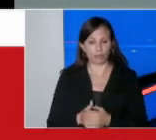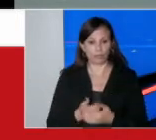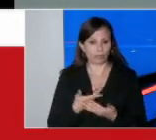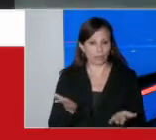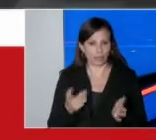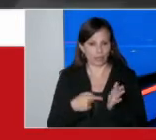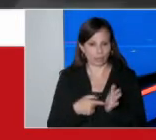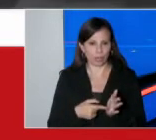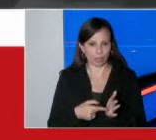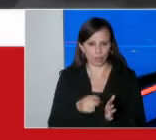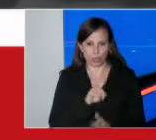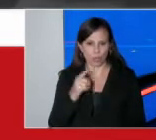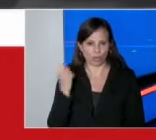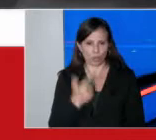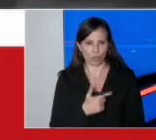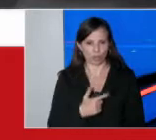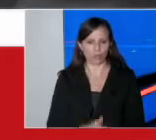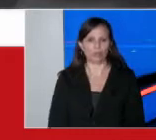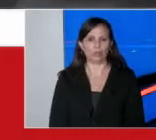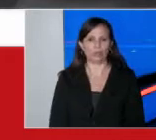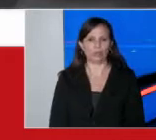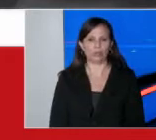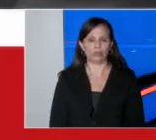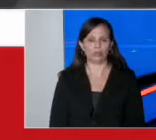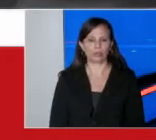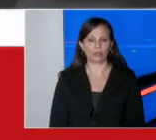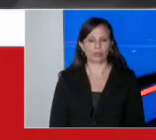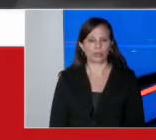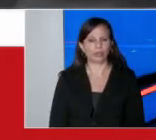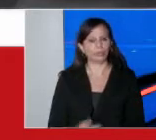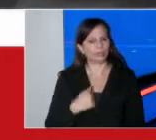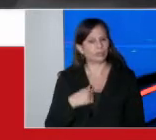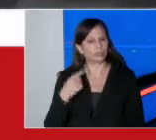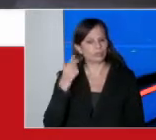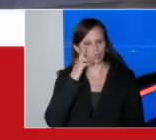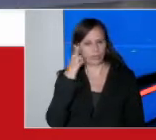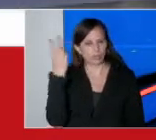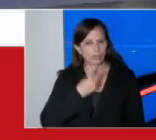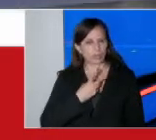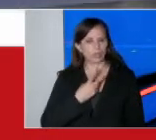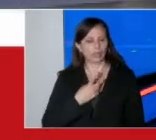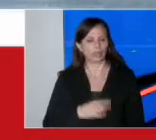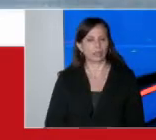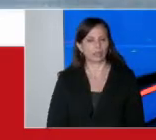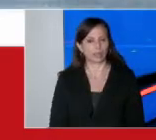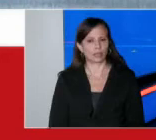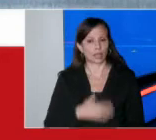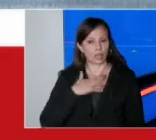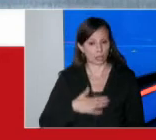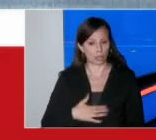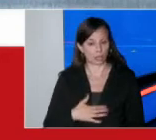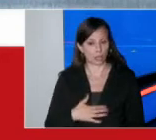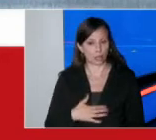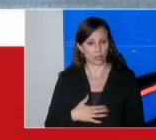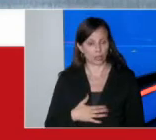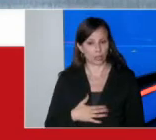שום סיבה שלא ישלמו. עכשיו, גברת פולישוק, אני מנסה להבין בעצם מה, כלומר, הרצון אולי